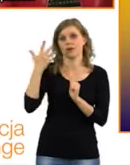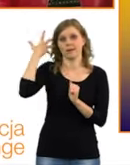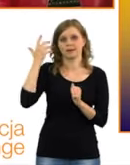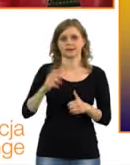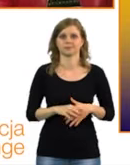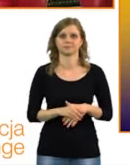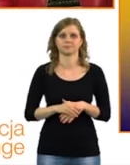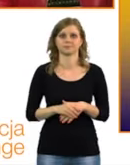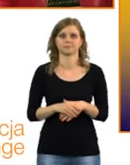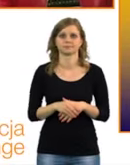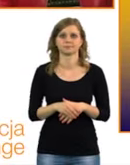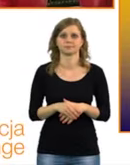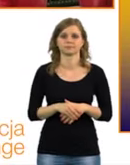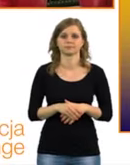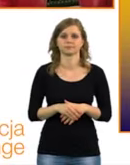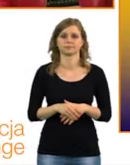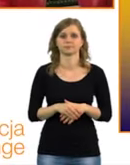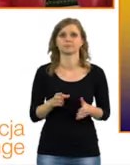implancie.